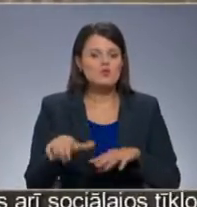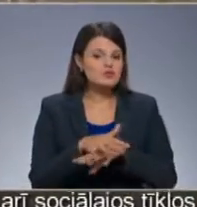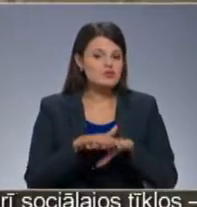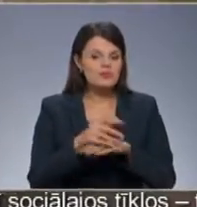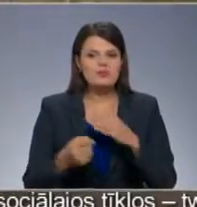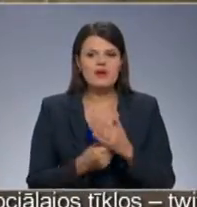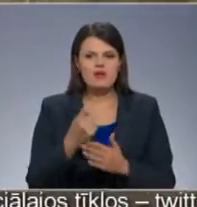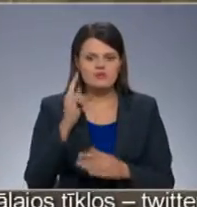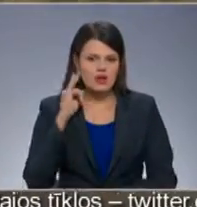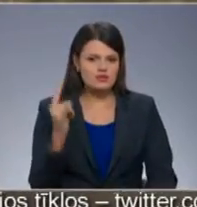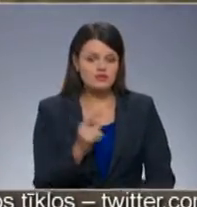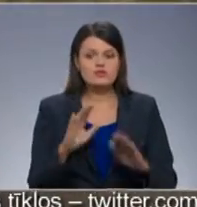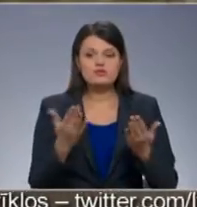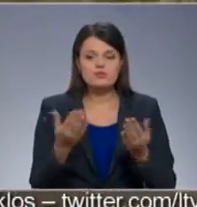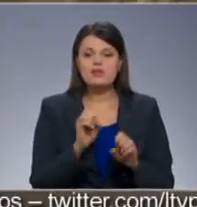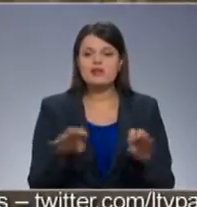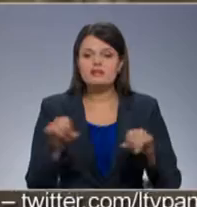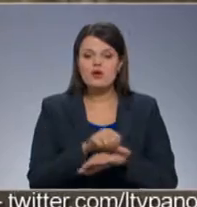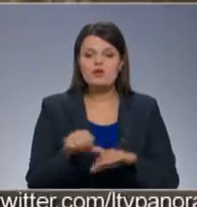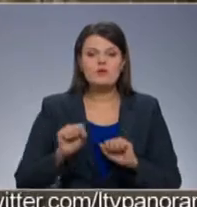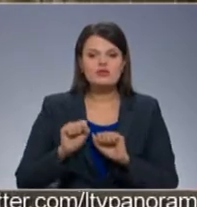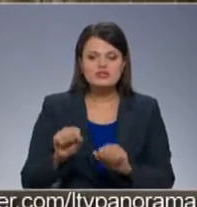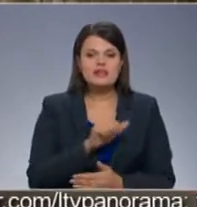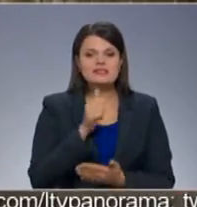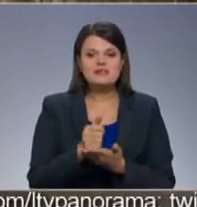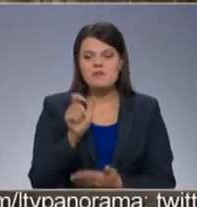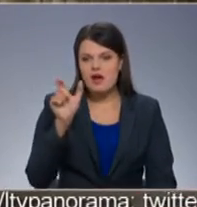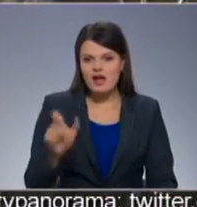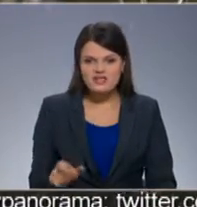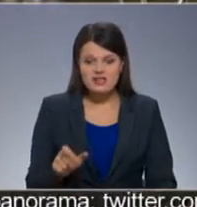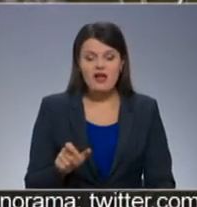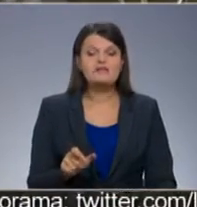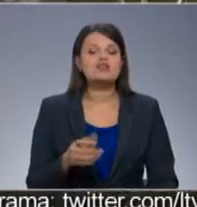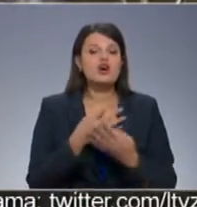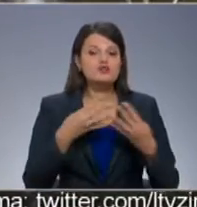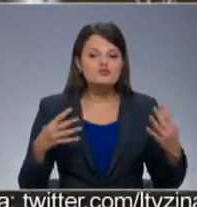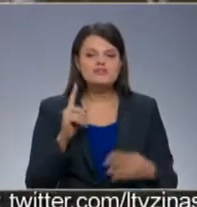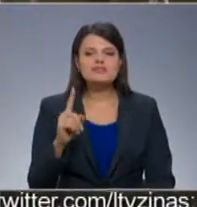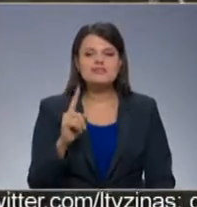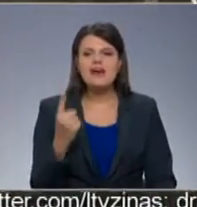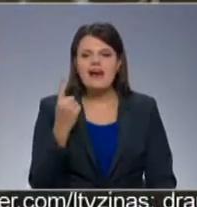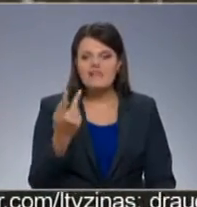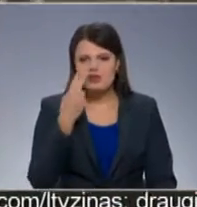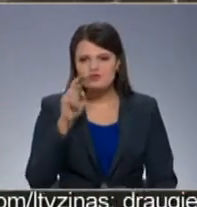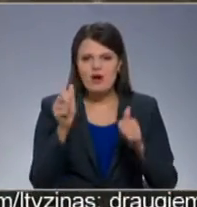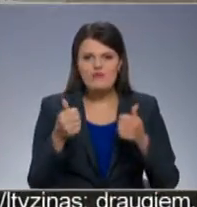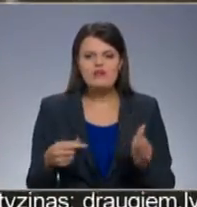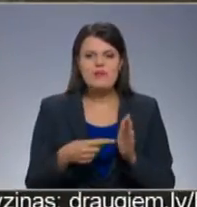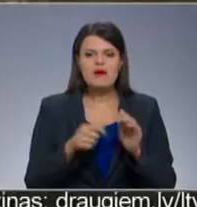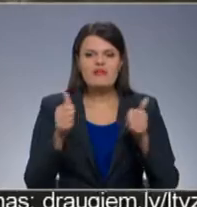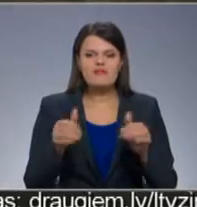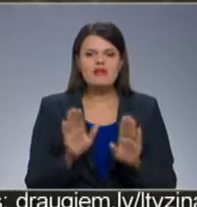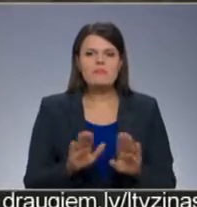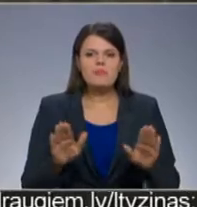ir radījusi ažiotāžu, tomēr, kā skaidro robežsardzes pārstāvis Ivars Ruskulis, žogs ir tikai viens no līdzekļiem, kādā veidā tiek